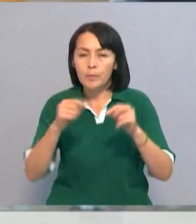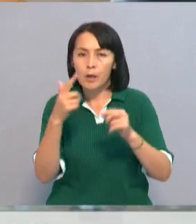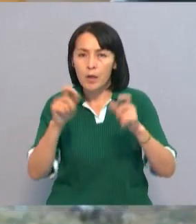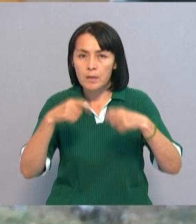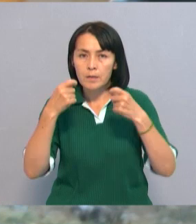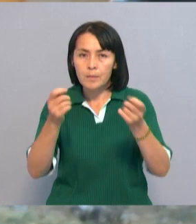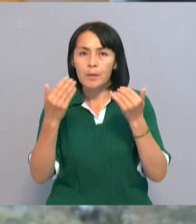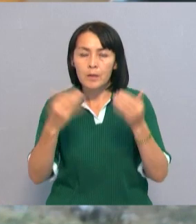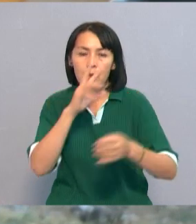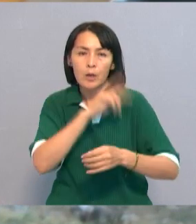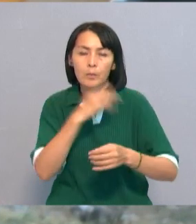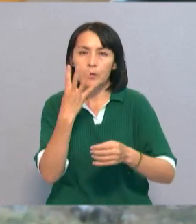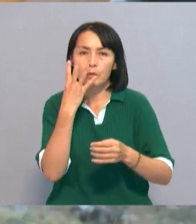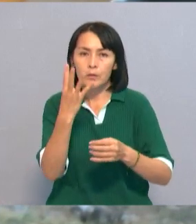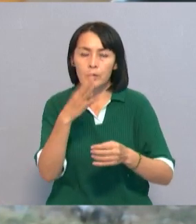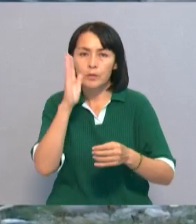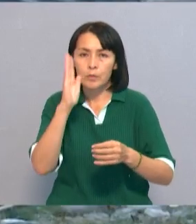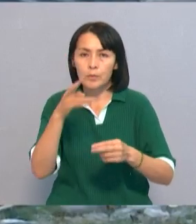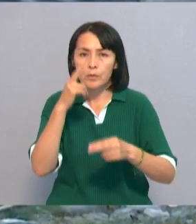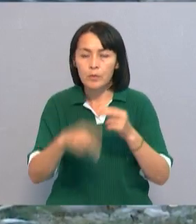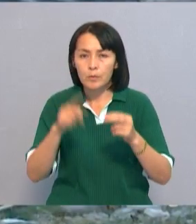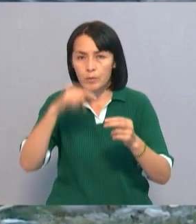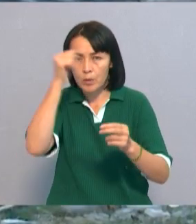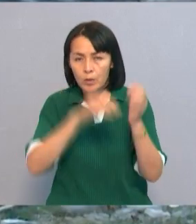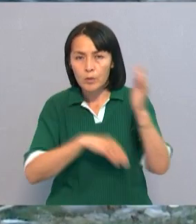голубого топлива. Работы в 4 из них будут завершены до конца